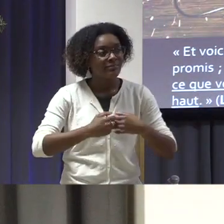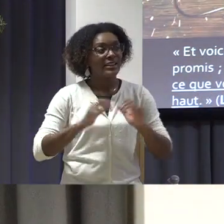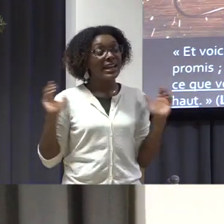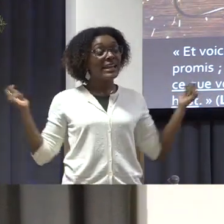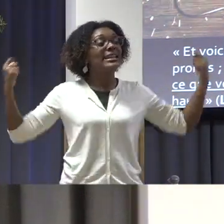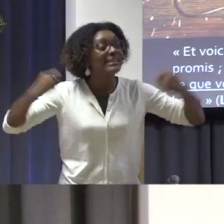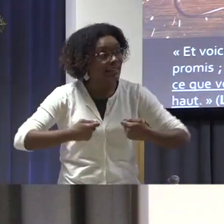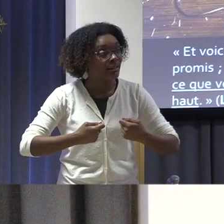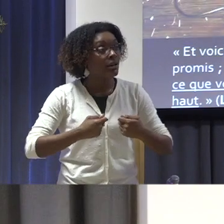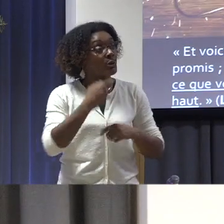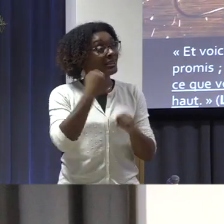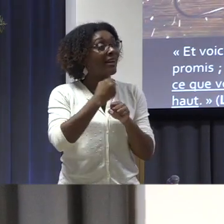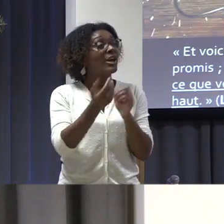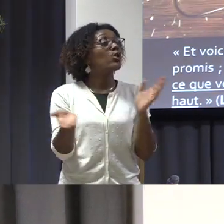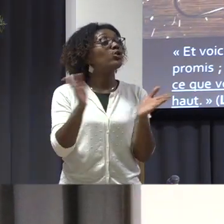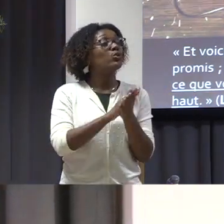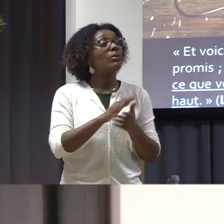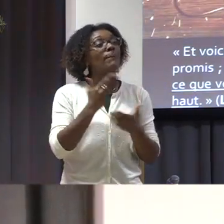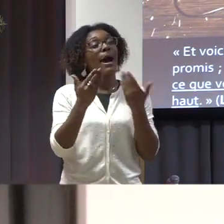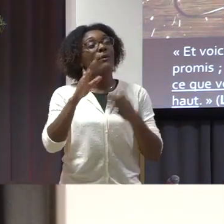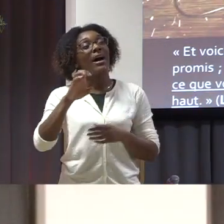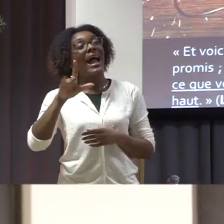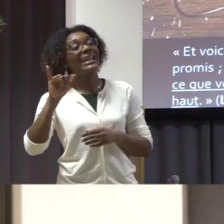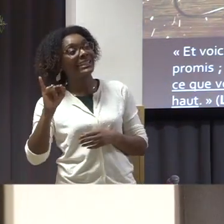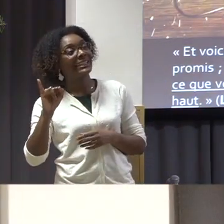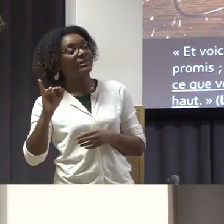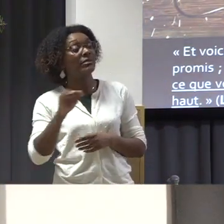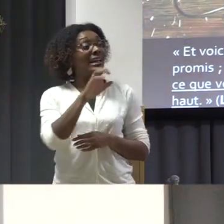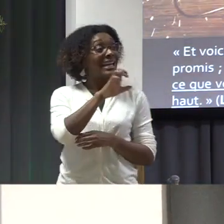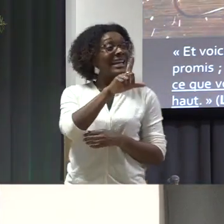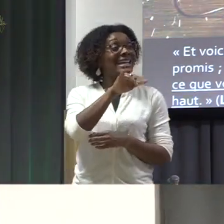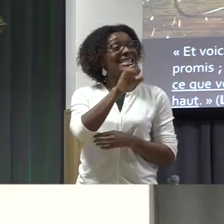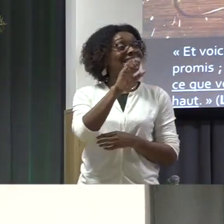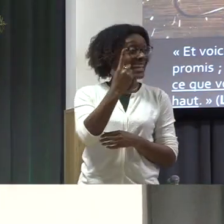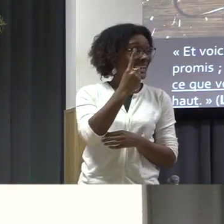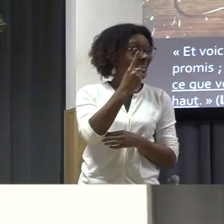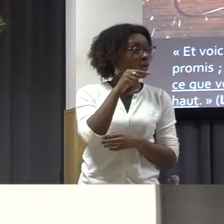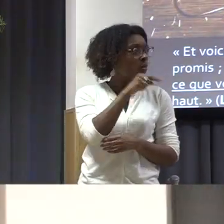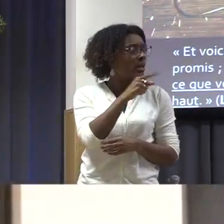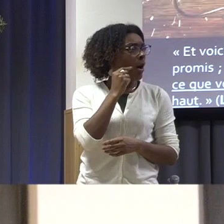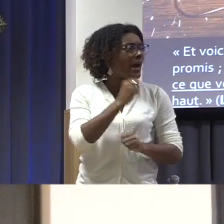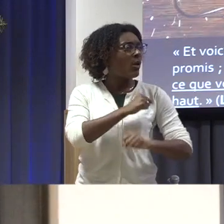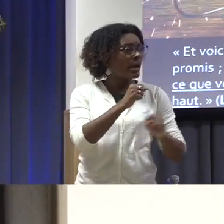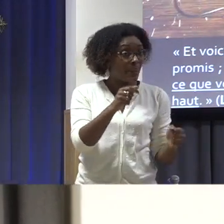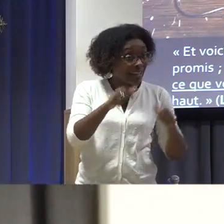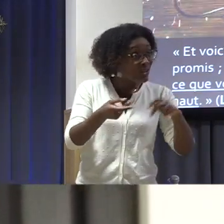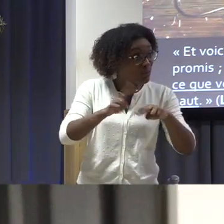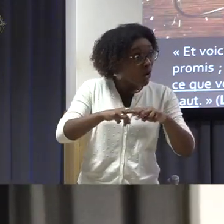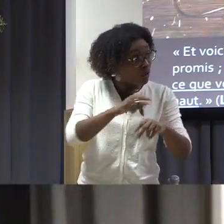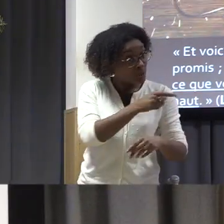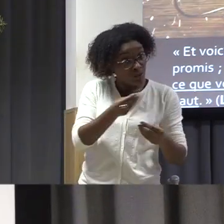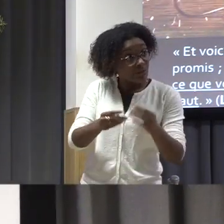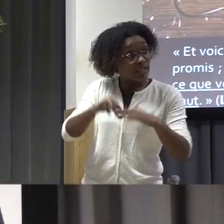le double elle y était un homme extrêmement redoutable il a ressuscité le mans